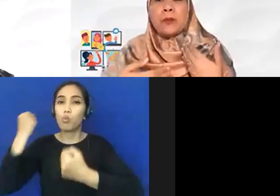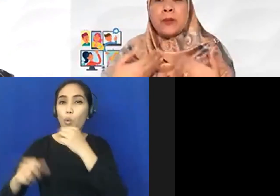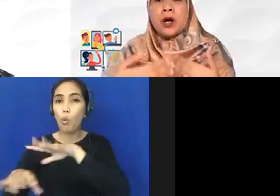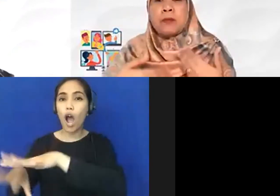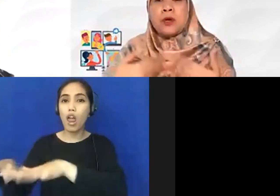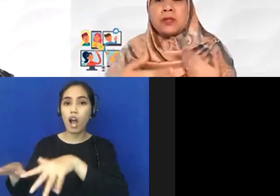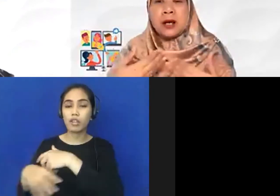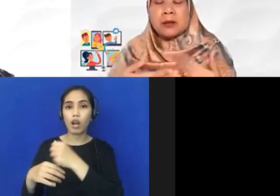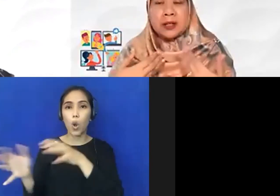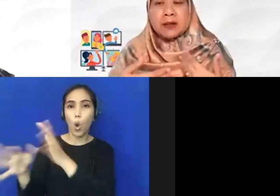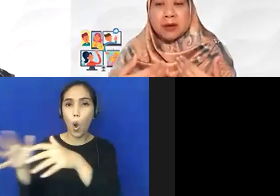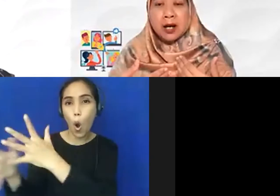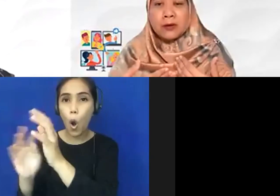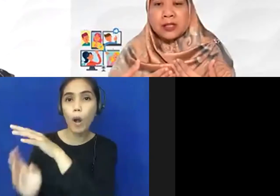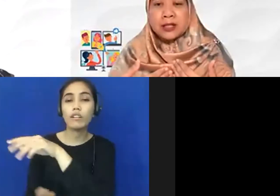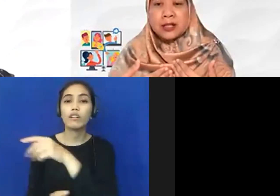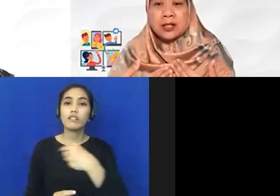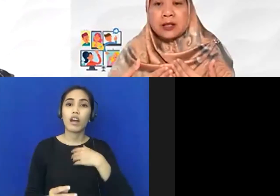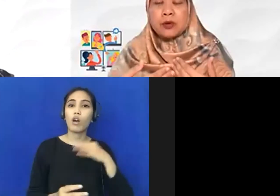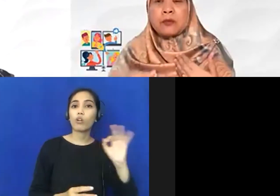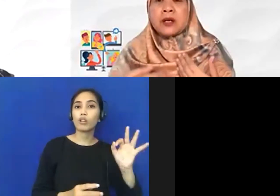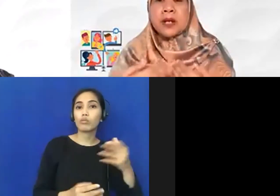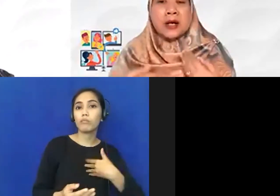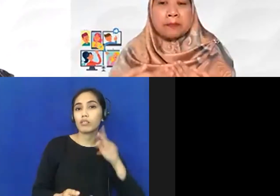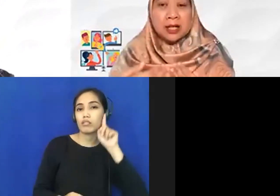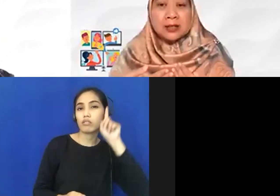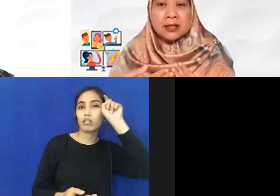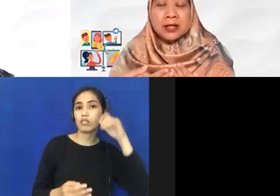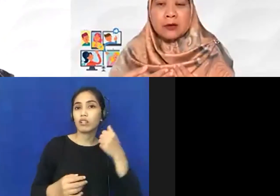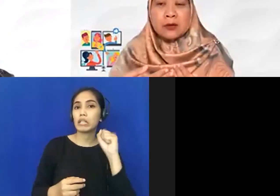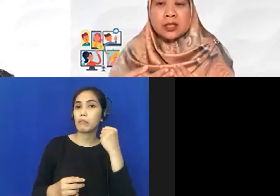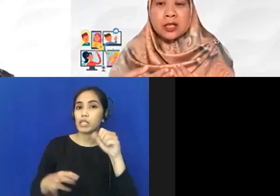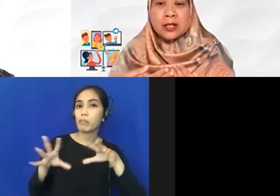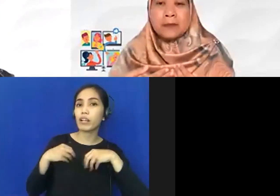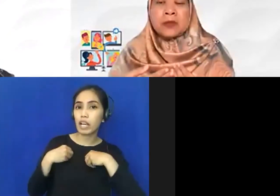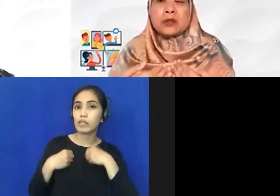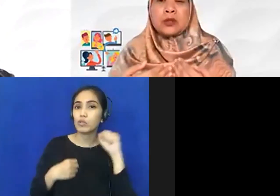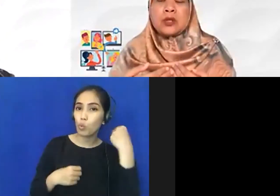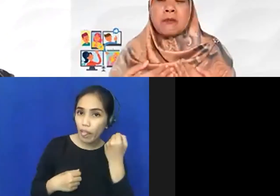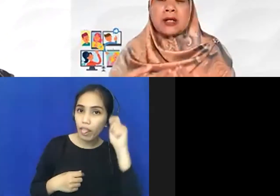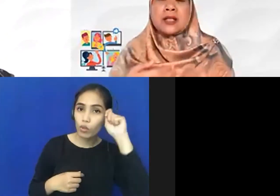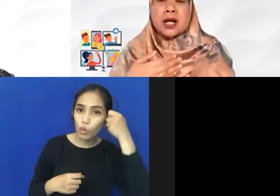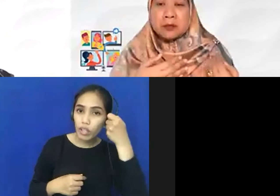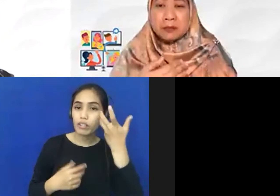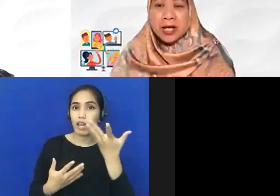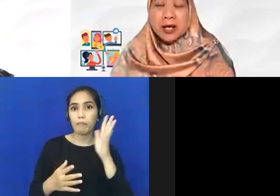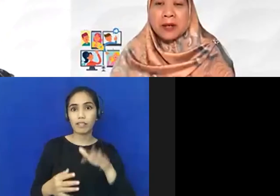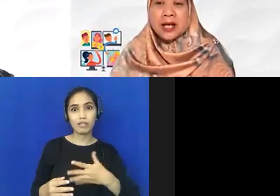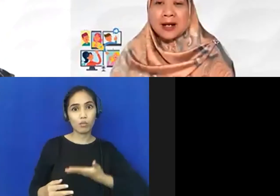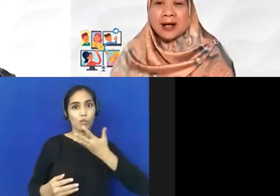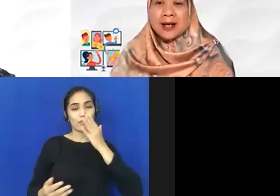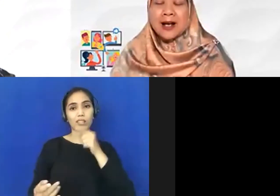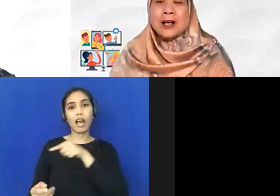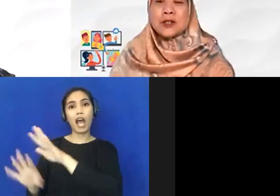tua belum bisa menerima kondisi ini, belum bisa beradaptasi dengan kondisi ini, tentu dampaknya sangat berbahaya